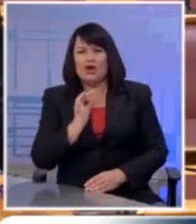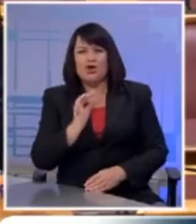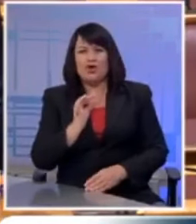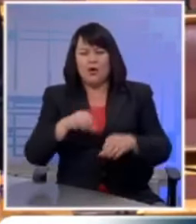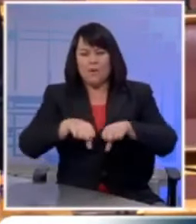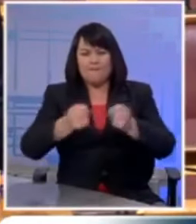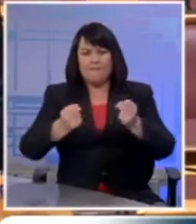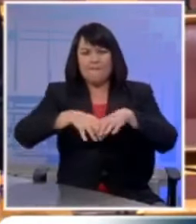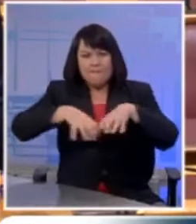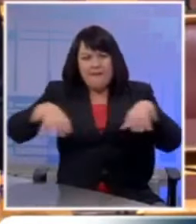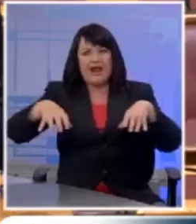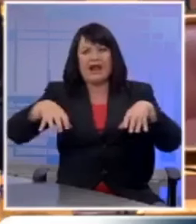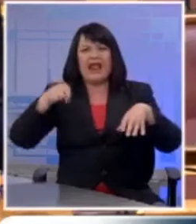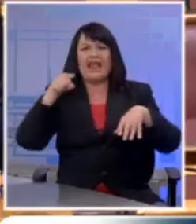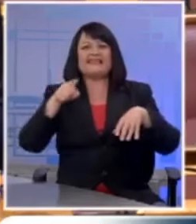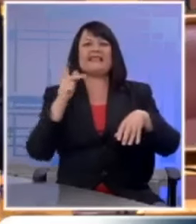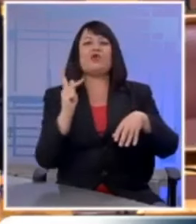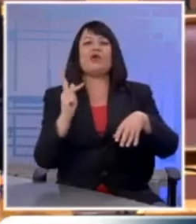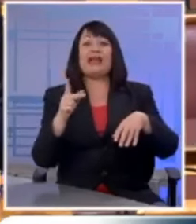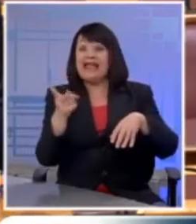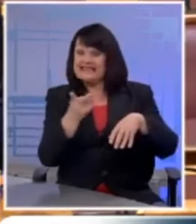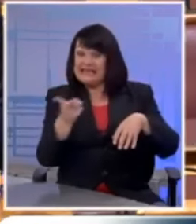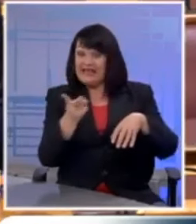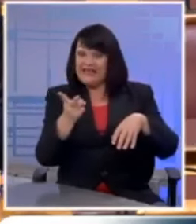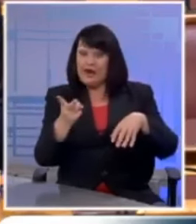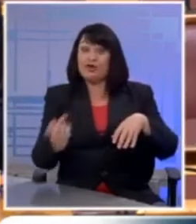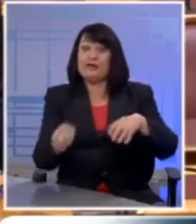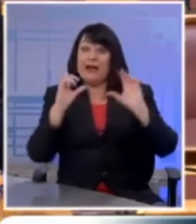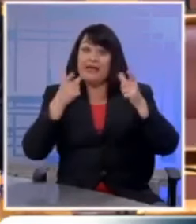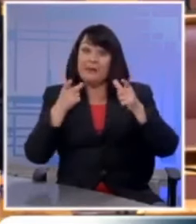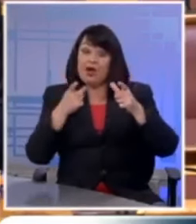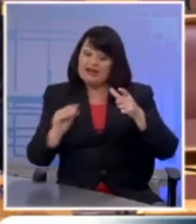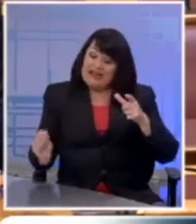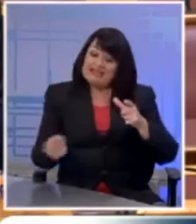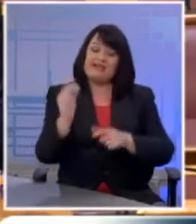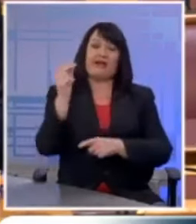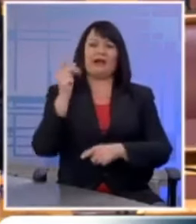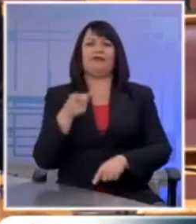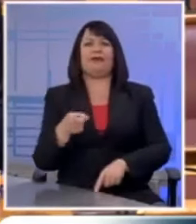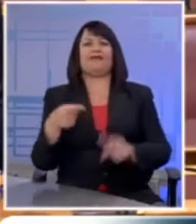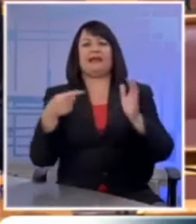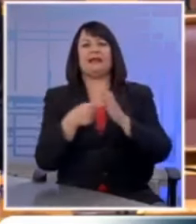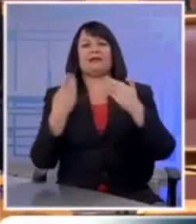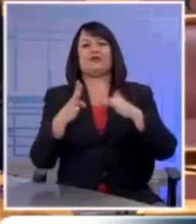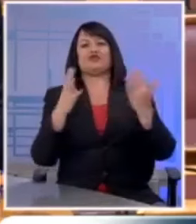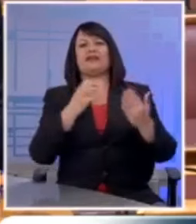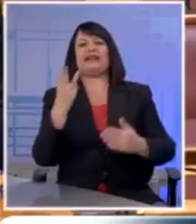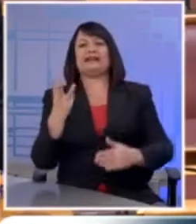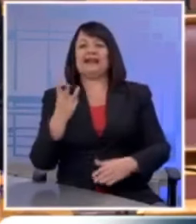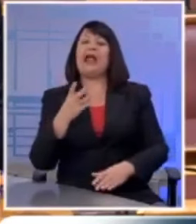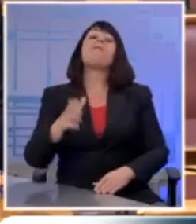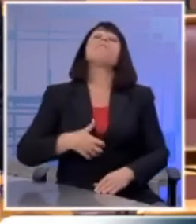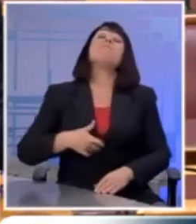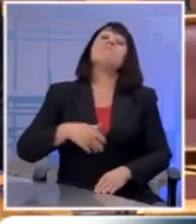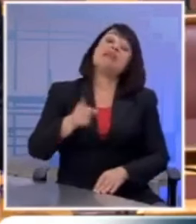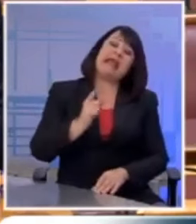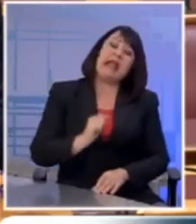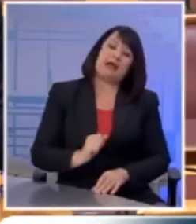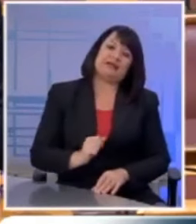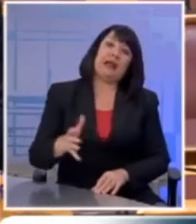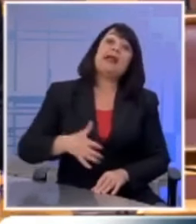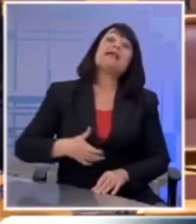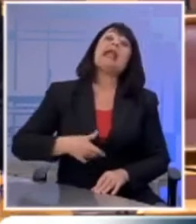Νέα Δημοκρατία, εσείς και ο κύριος Κουίκ από πίσω, το κόμμα που σας έβγαλε βουλευτή από το 1993, ακούστε γιατί και μην γελάτε,